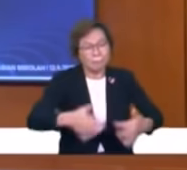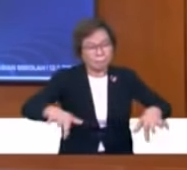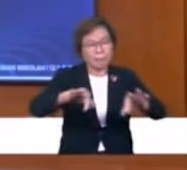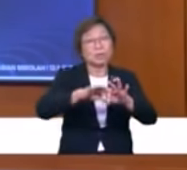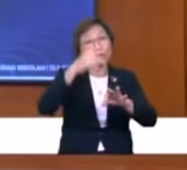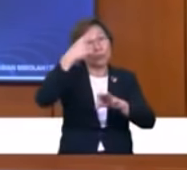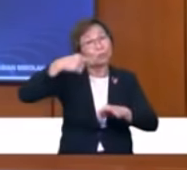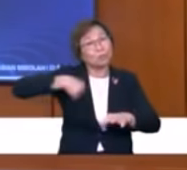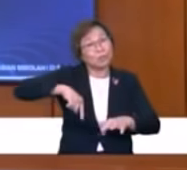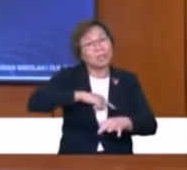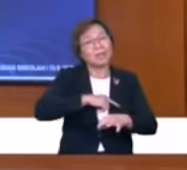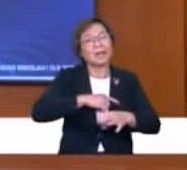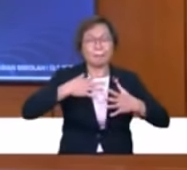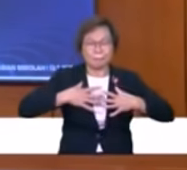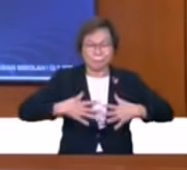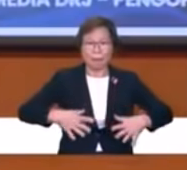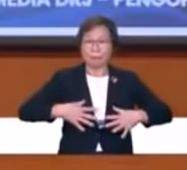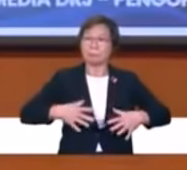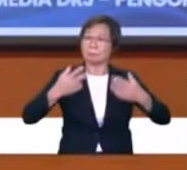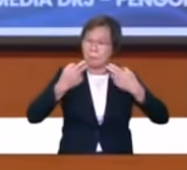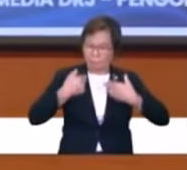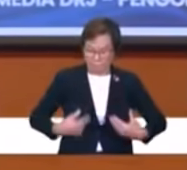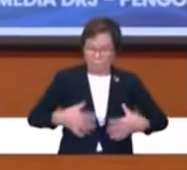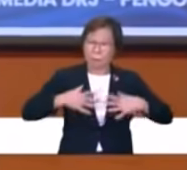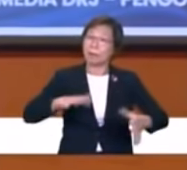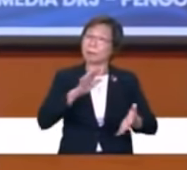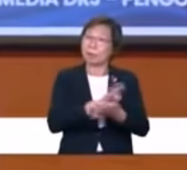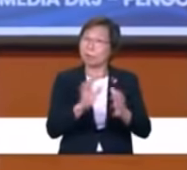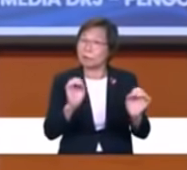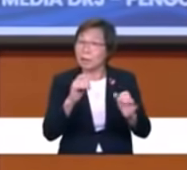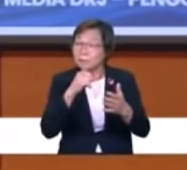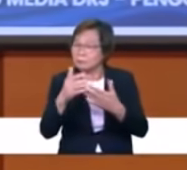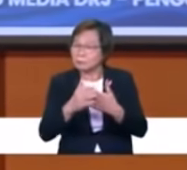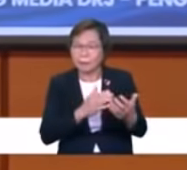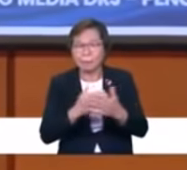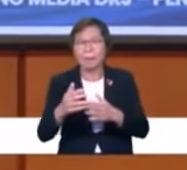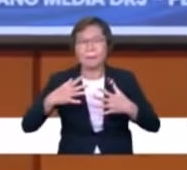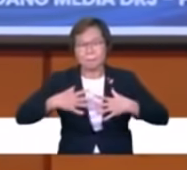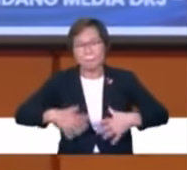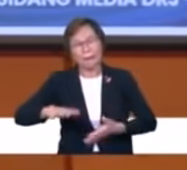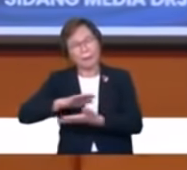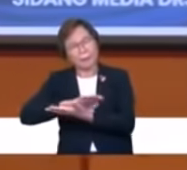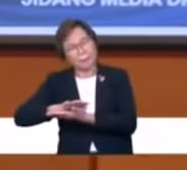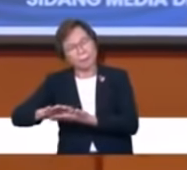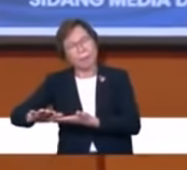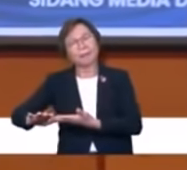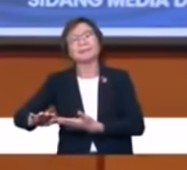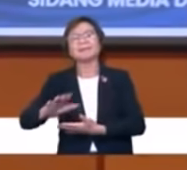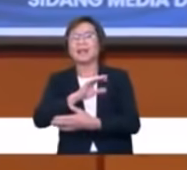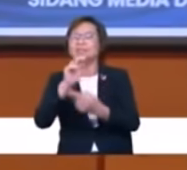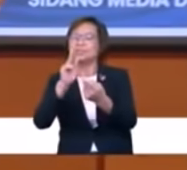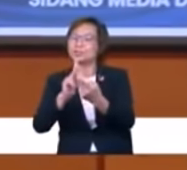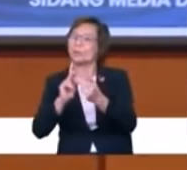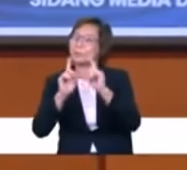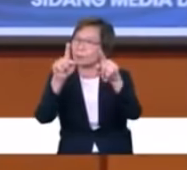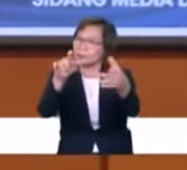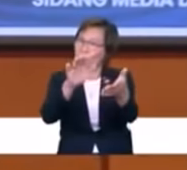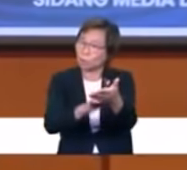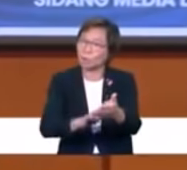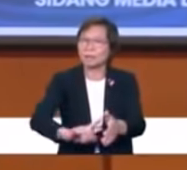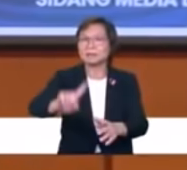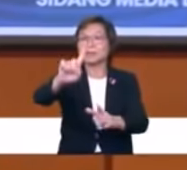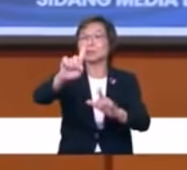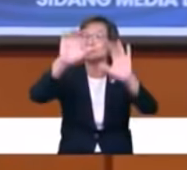adalah untuk kita pakai uniform tada ini pop boleh pakai pakai yang temas sopan dan sesuai ini